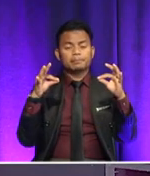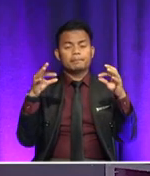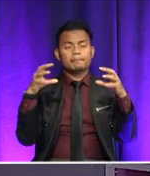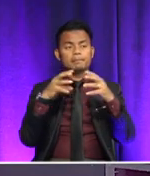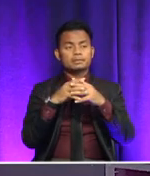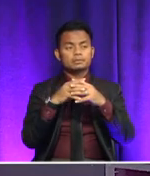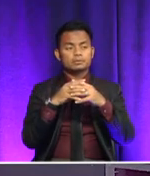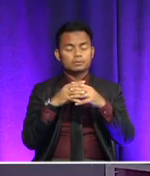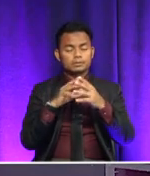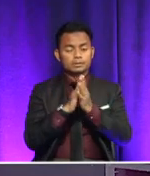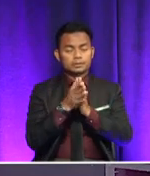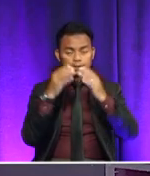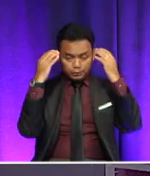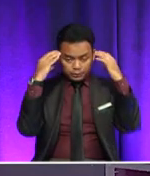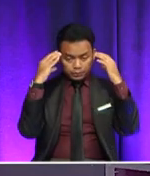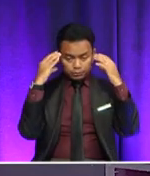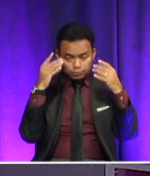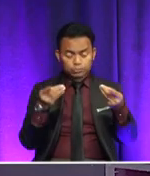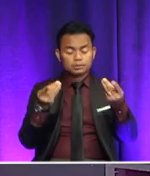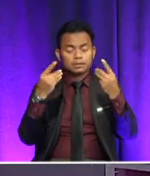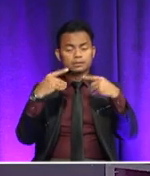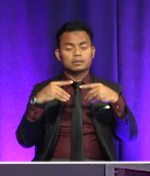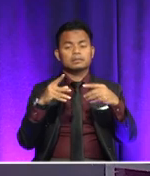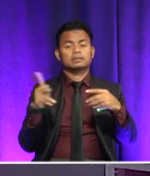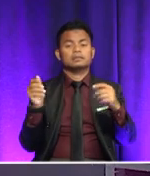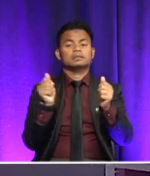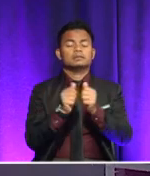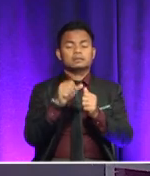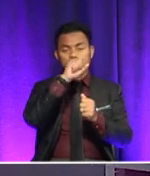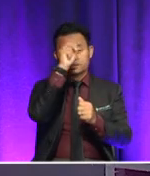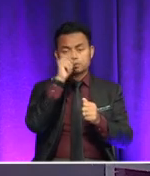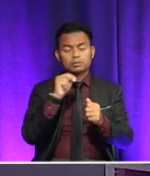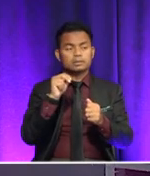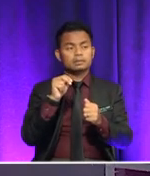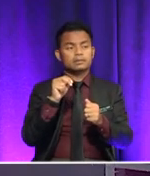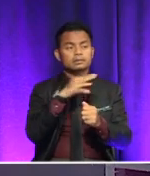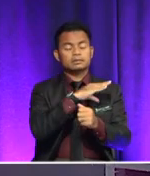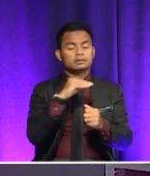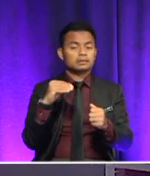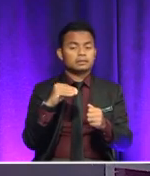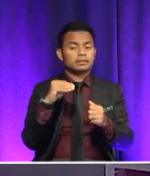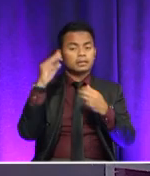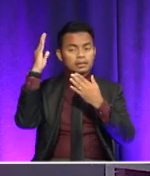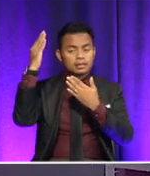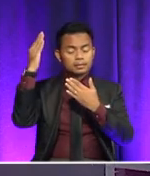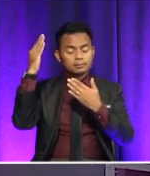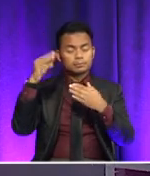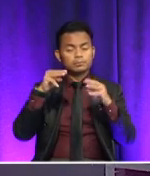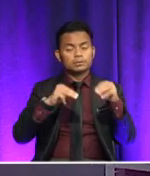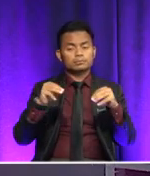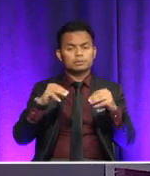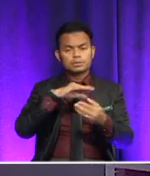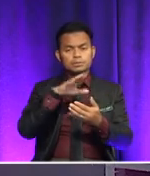datangkan dengan soalan dan saya mengharapkan anak murid saya ada benar dan membaca